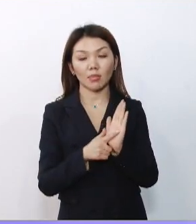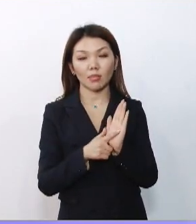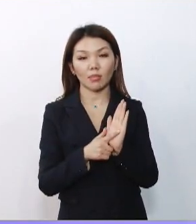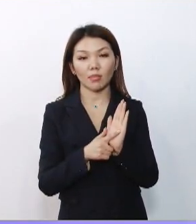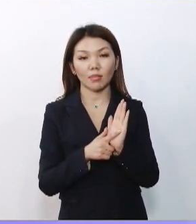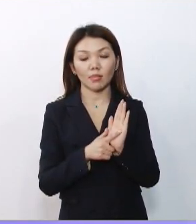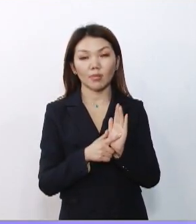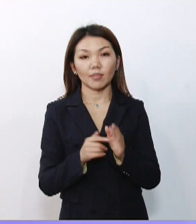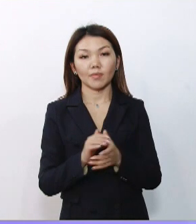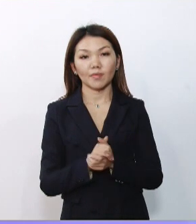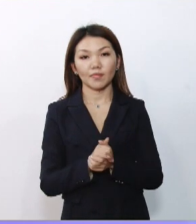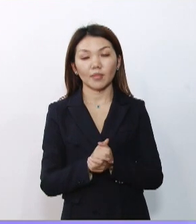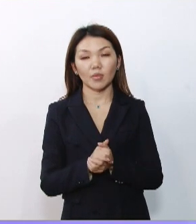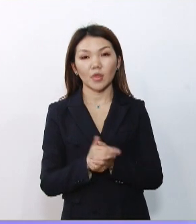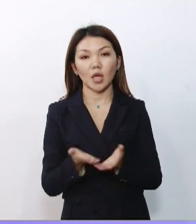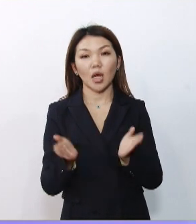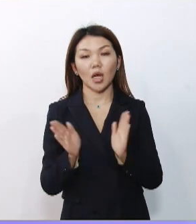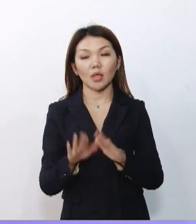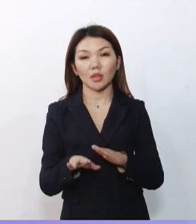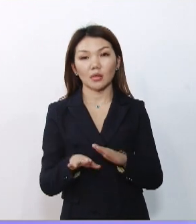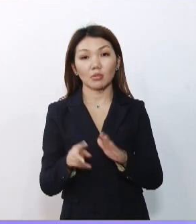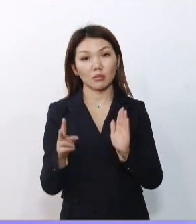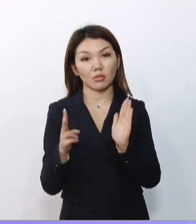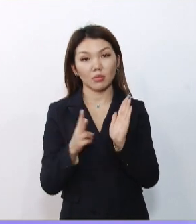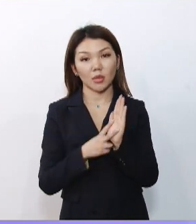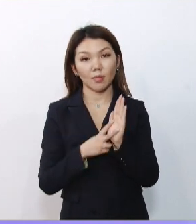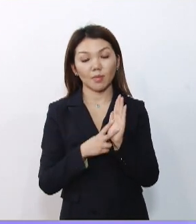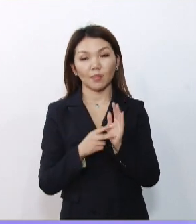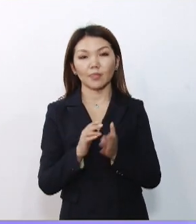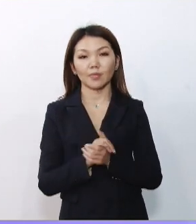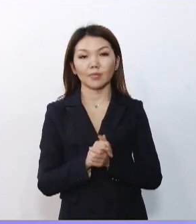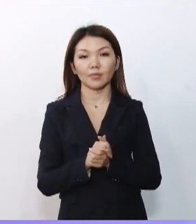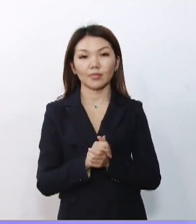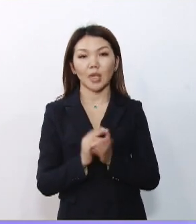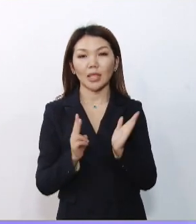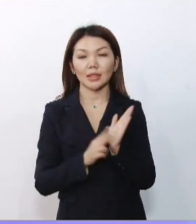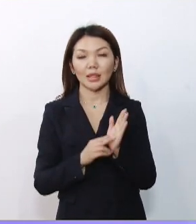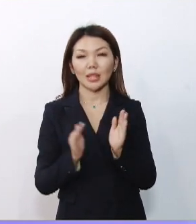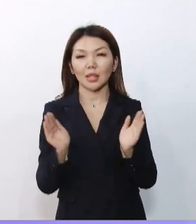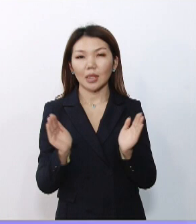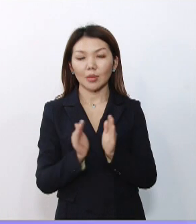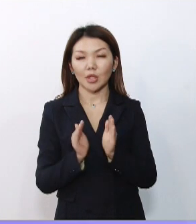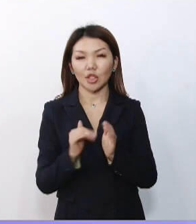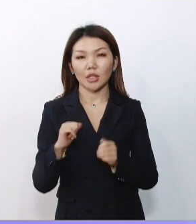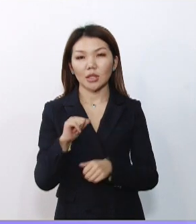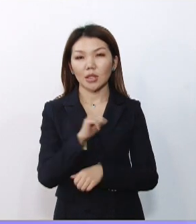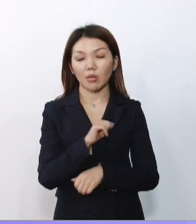67. Итак, остаток 7. Остаток меньше делителя.